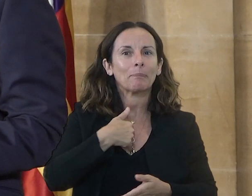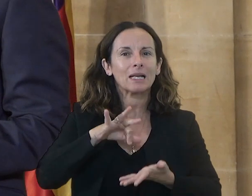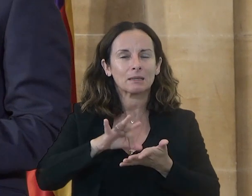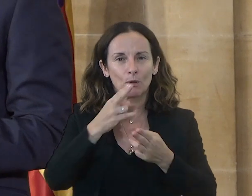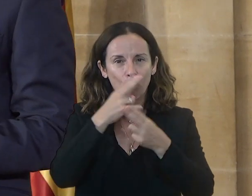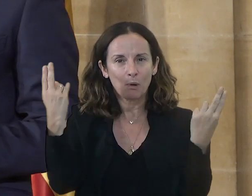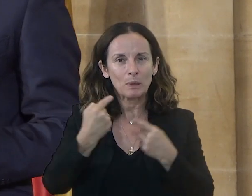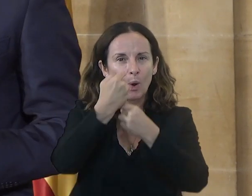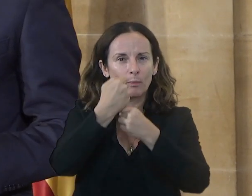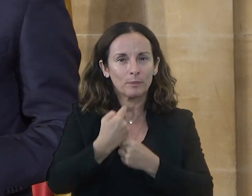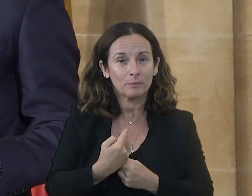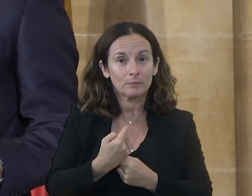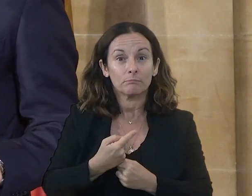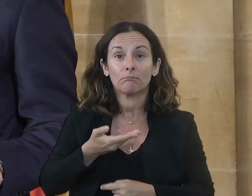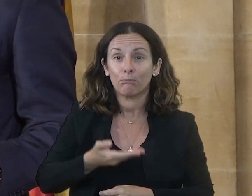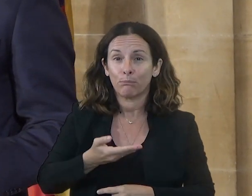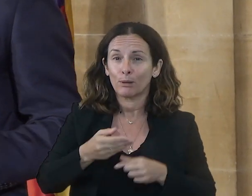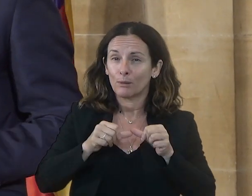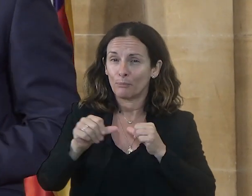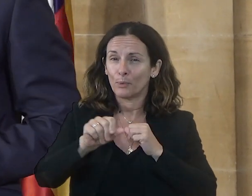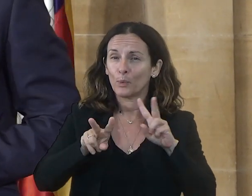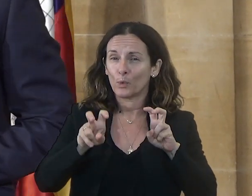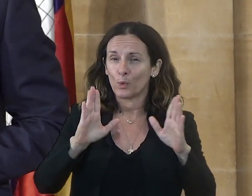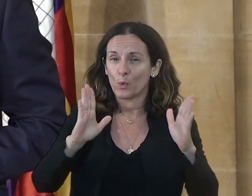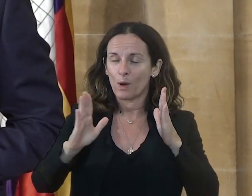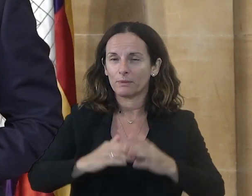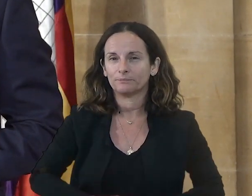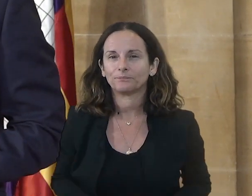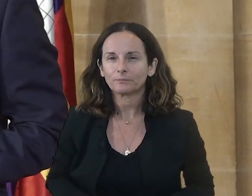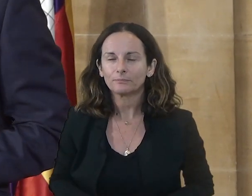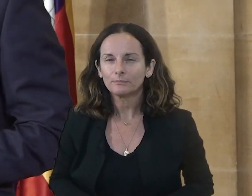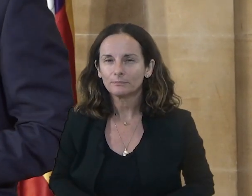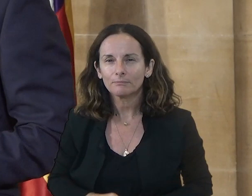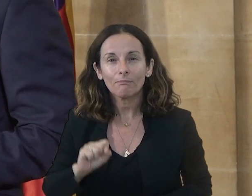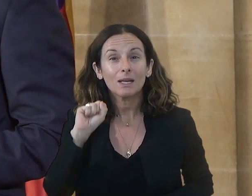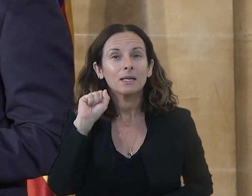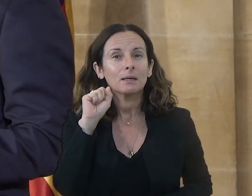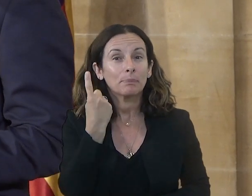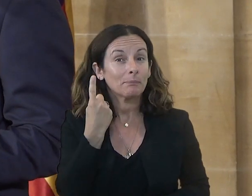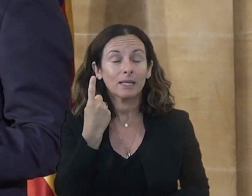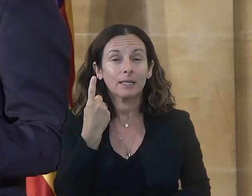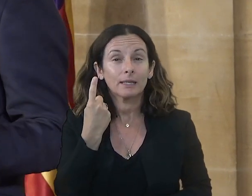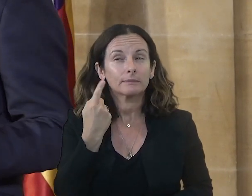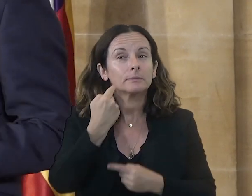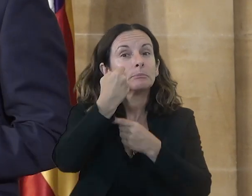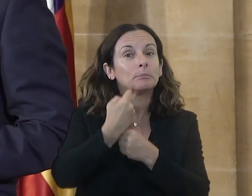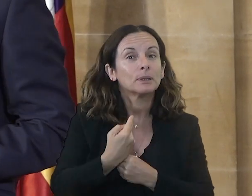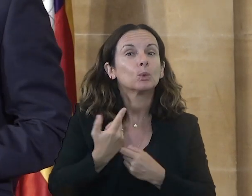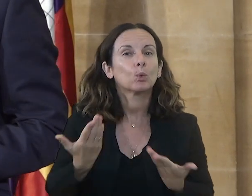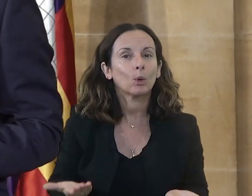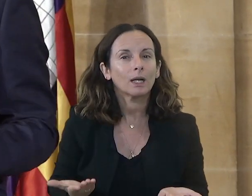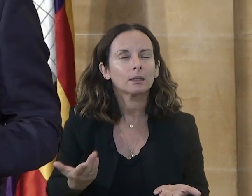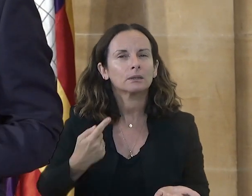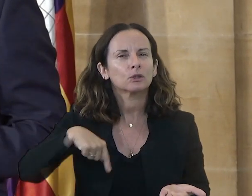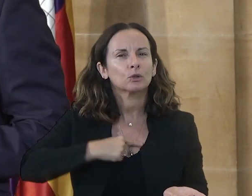nostres deures com a servidors públics, una part molt i molt important en aquesta nova etapa. El primer de tots, el primer